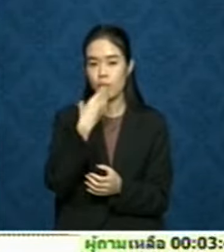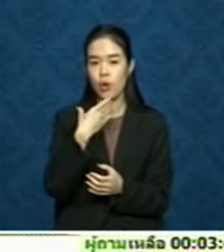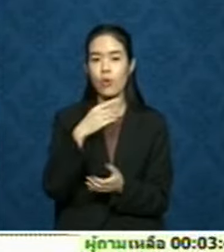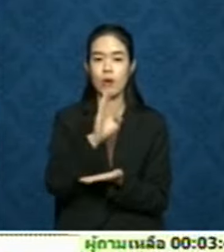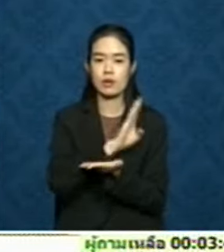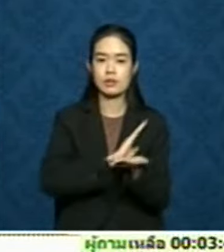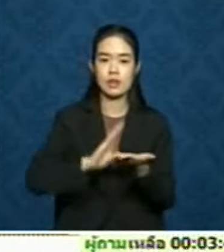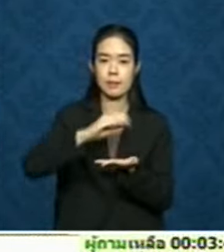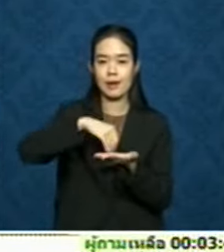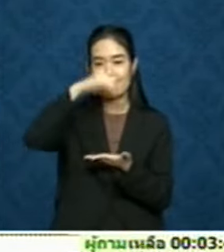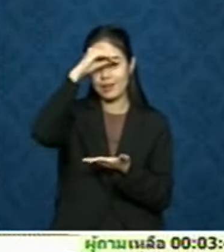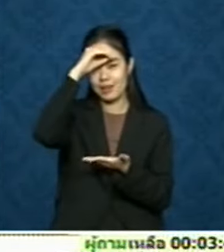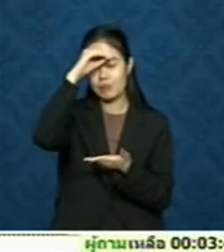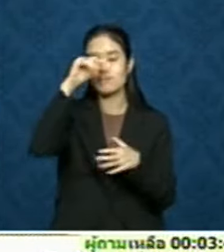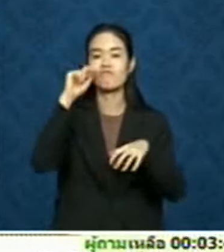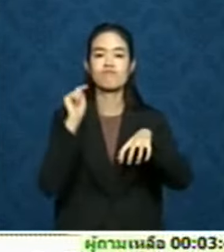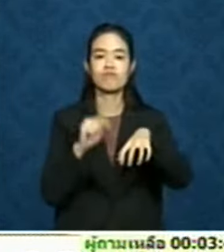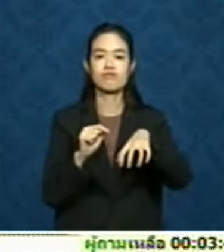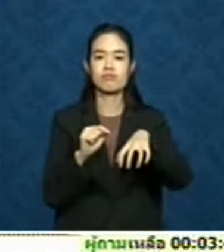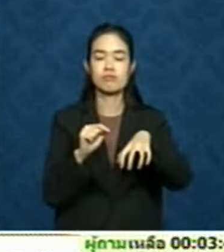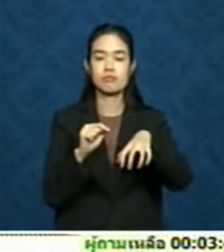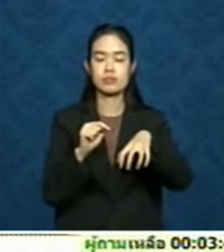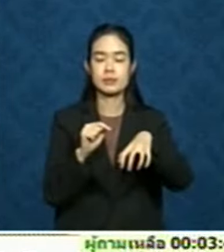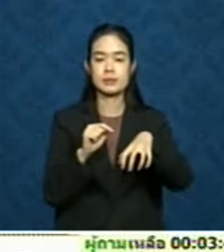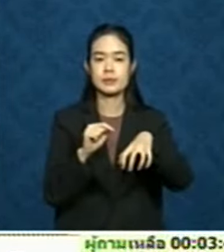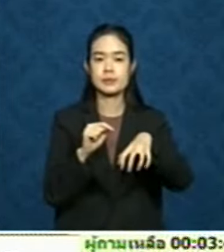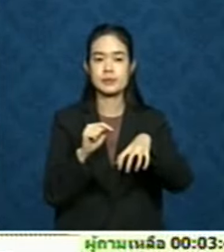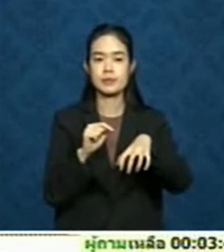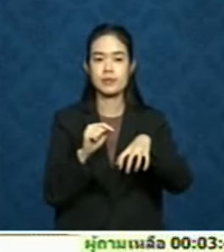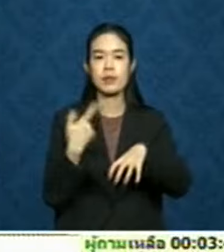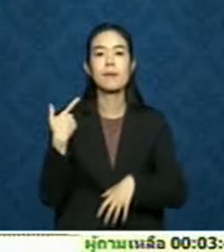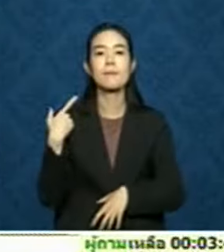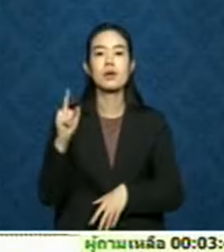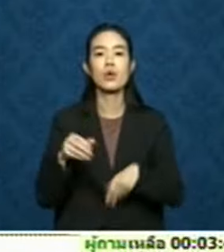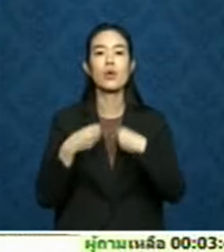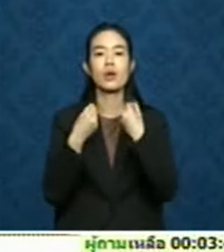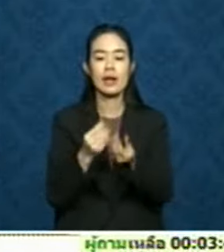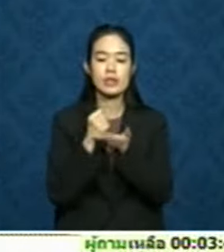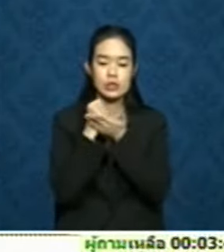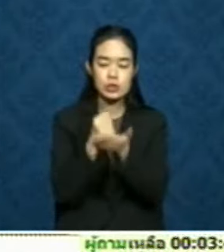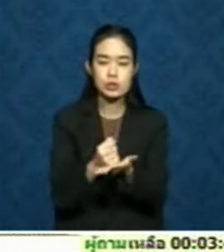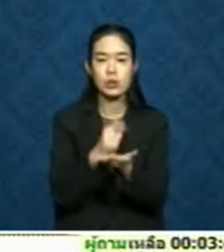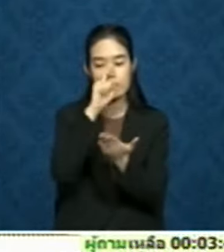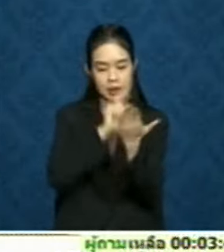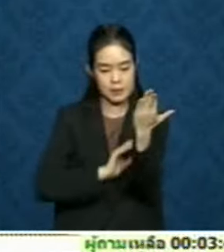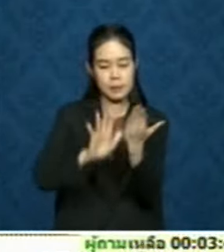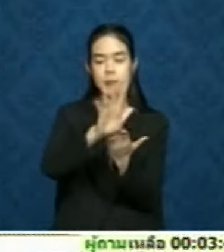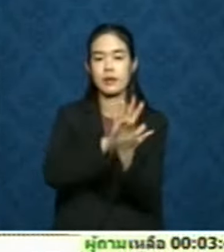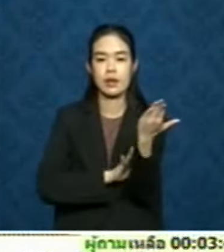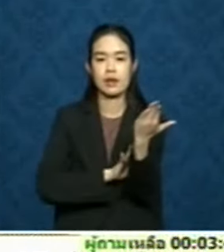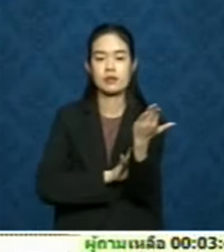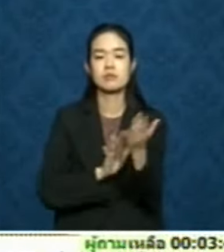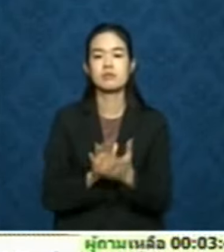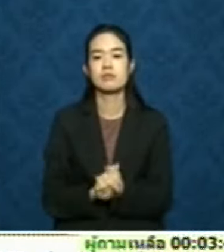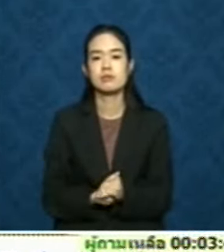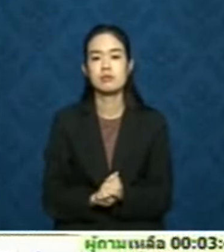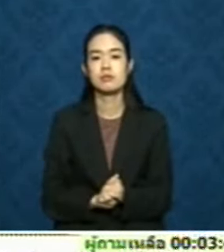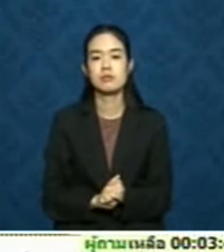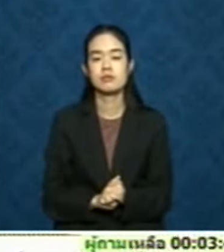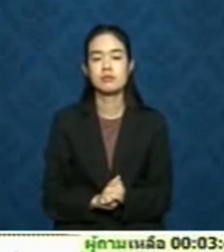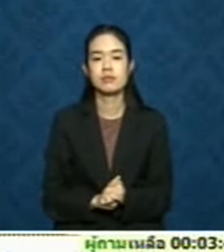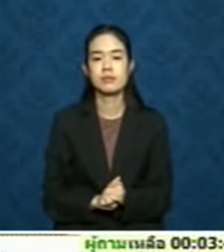กษานี้เนี่ยเป็นสถาบันที่ให้ประโยชน์กับประเทศชาติอย่างเหลือล้นนะครับเพราะว่าตอนที่ผม